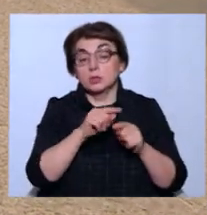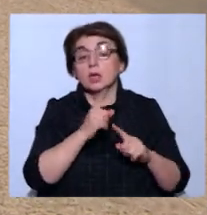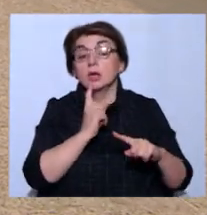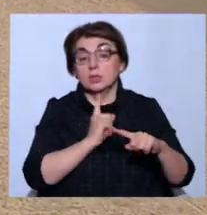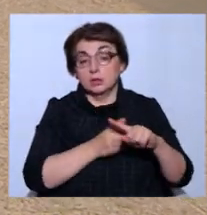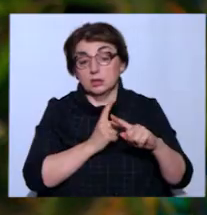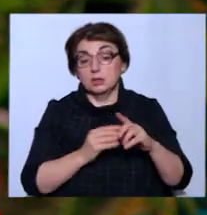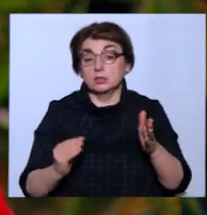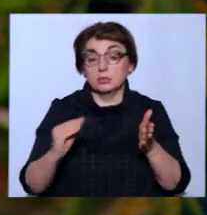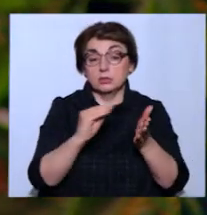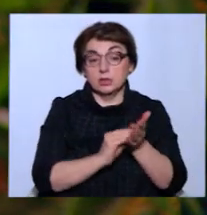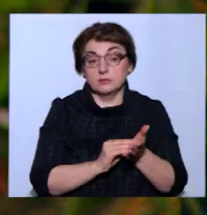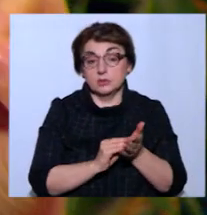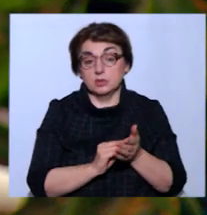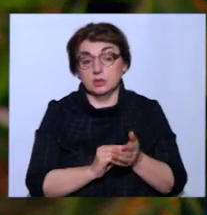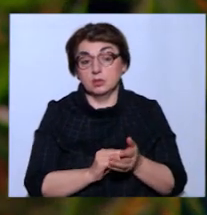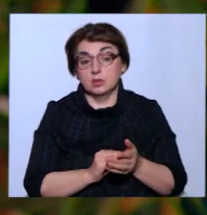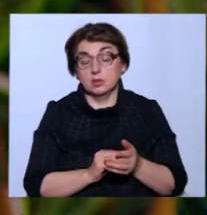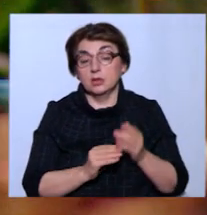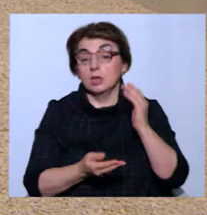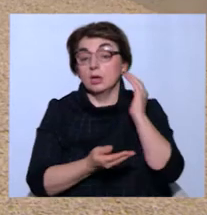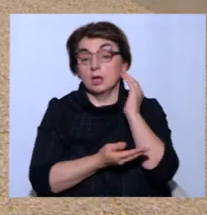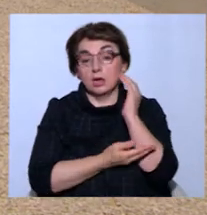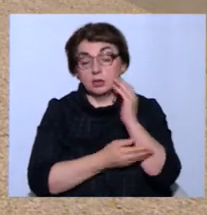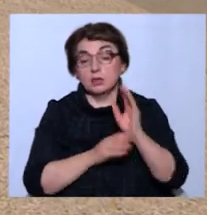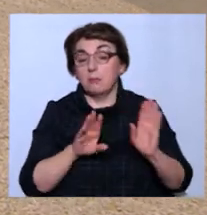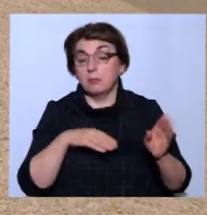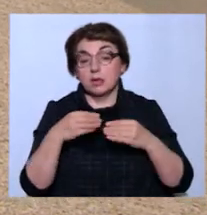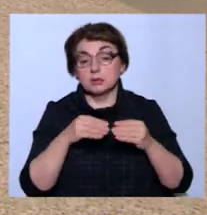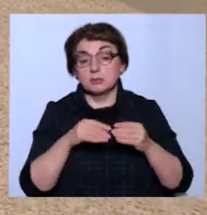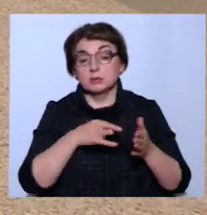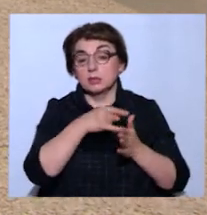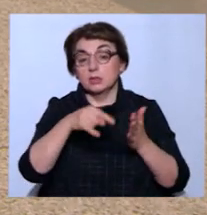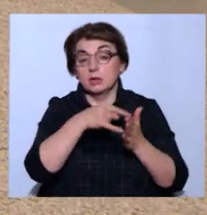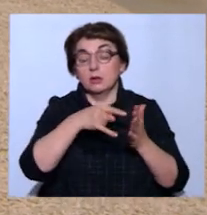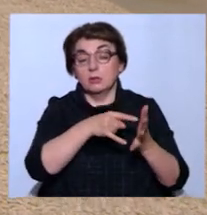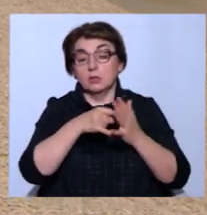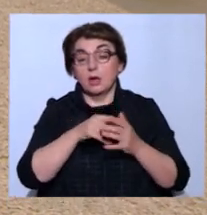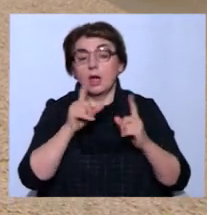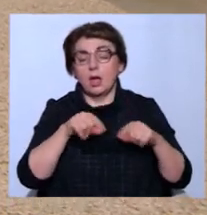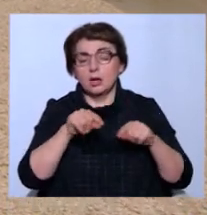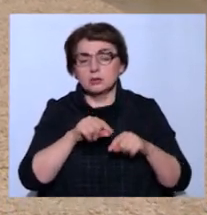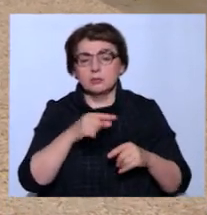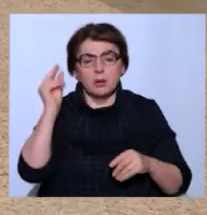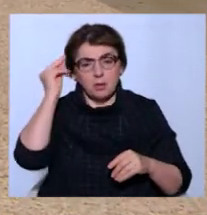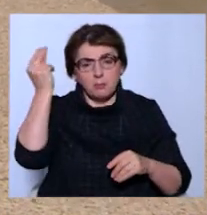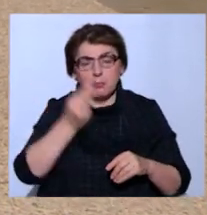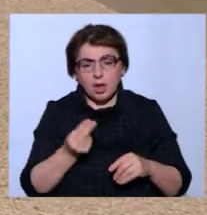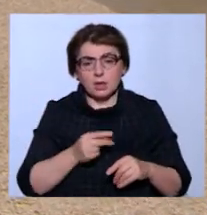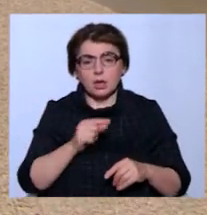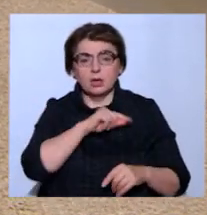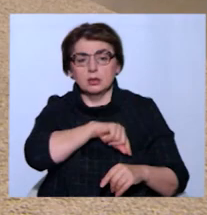მინუსებს. ხე და პლასტმასი არ მიიზიდა. სამაგრი, ფანქარი, კალამი, ნახეთ?